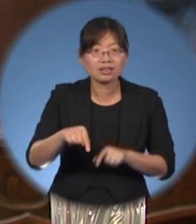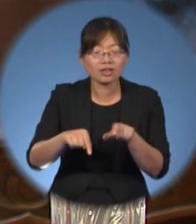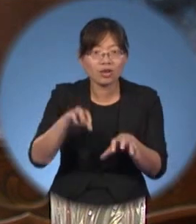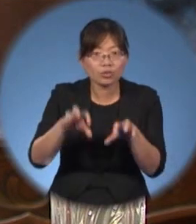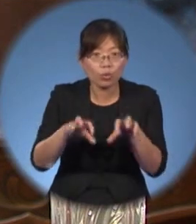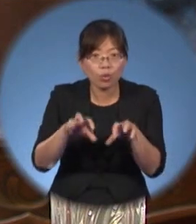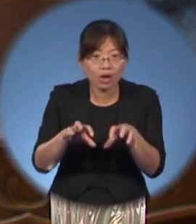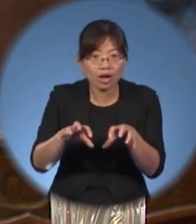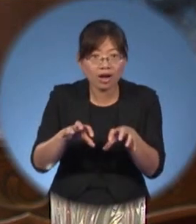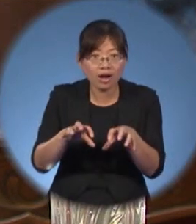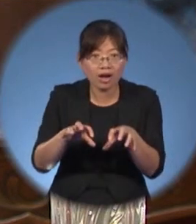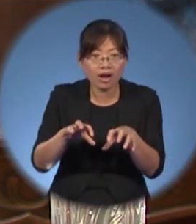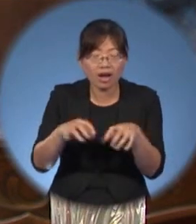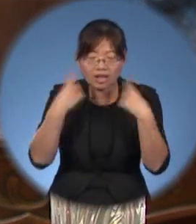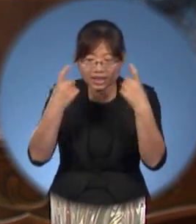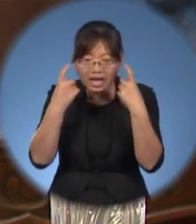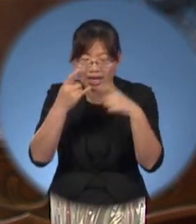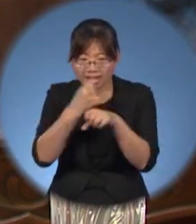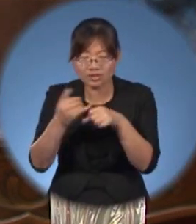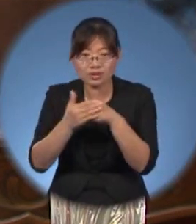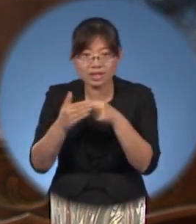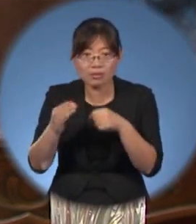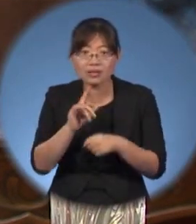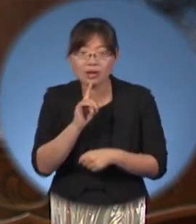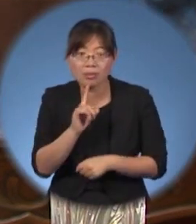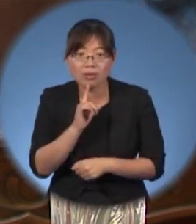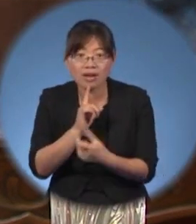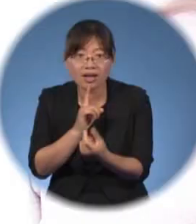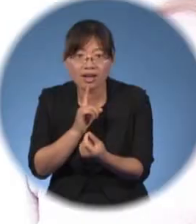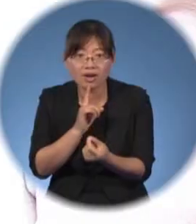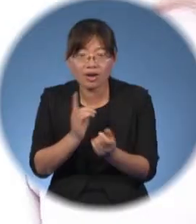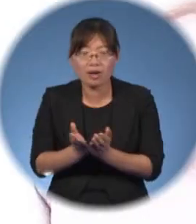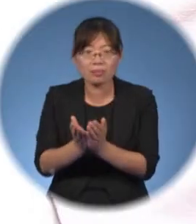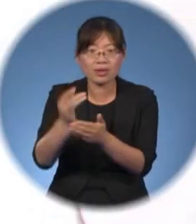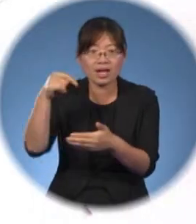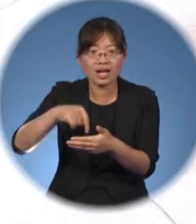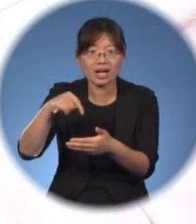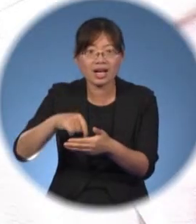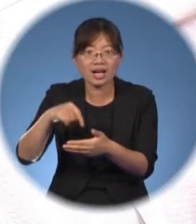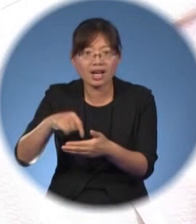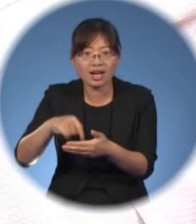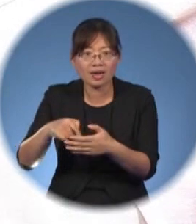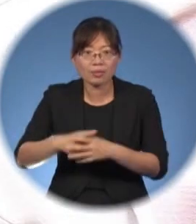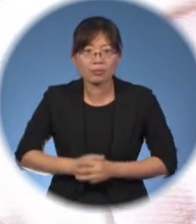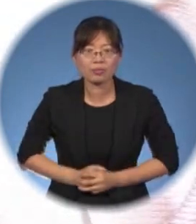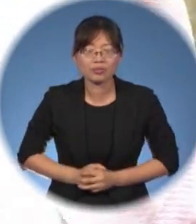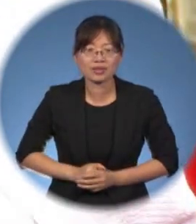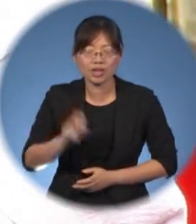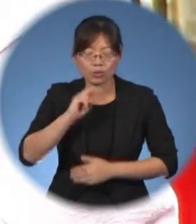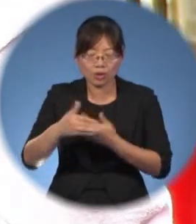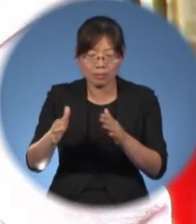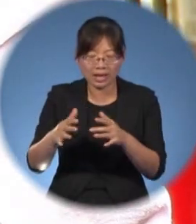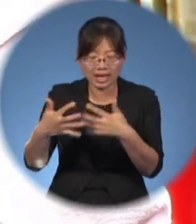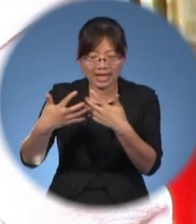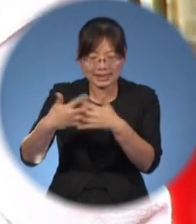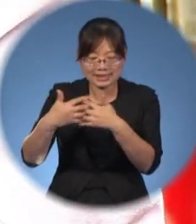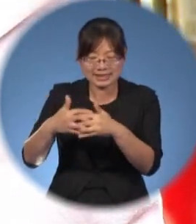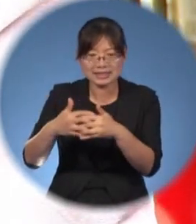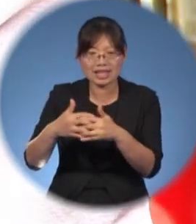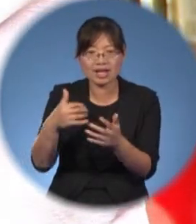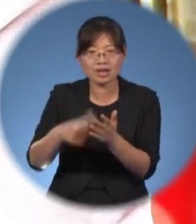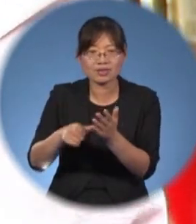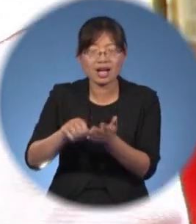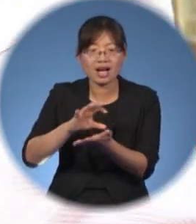그건 못했죠. 아, 그냥 관광차, 그거는? 그 관광차인데 그 배 안에서 그 노래방 기계를 가지고 했어요. 아, 예.